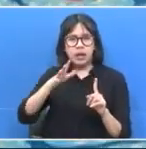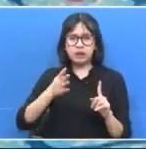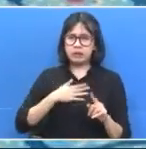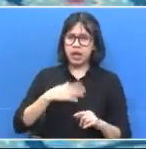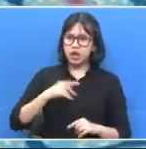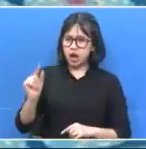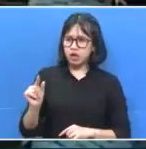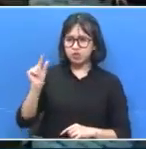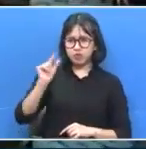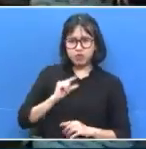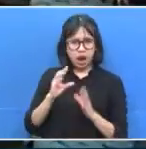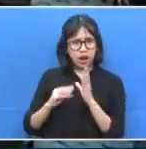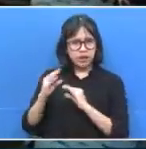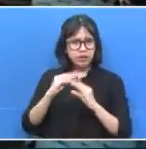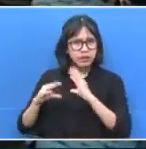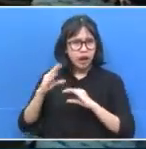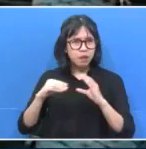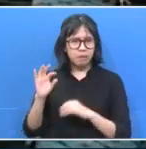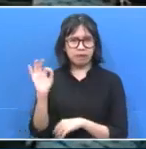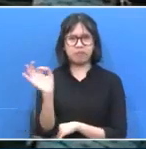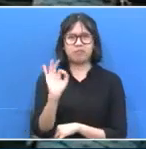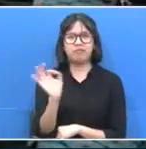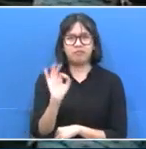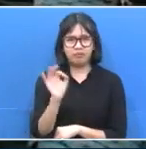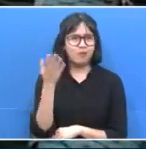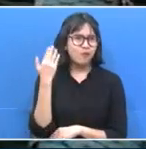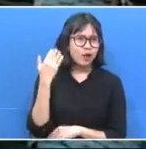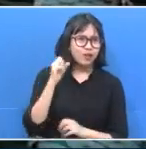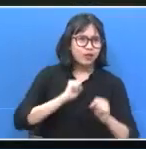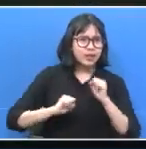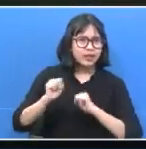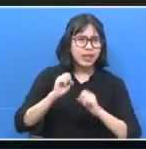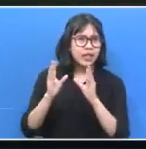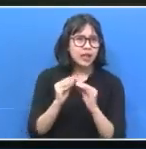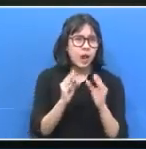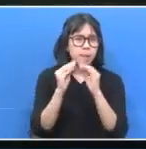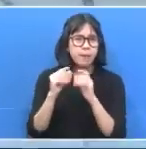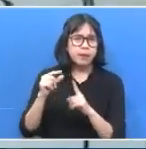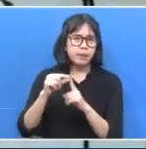dalam rapat pleno DPD PDIP DKI Jakarta